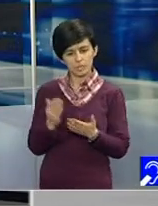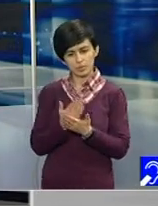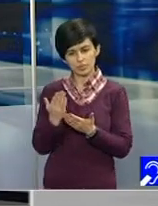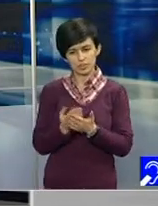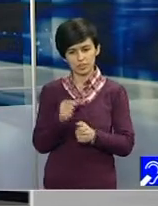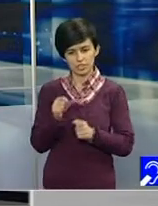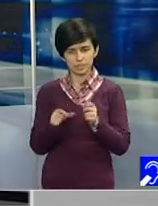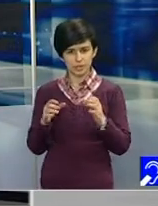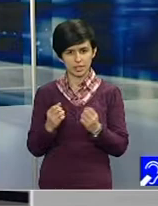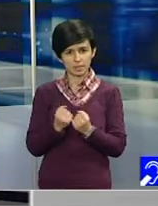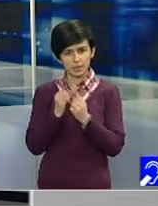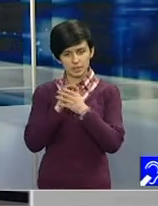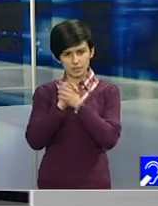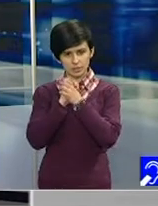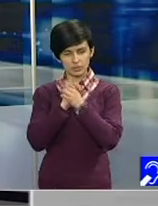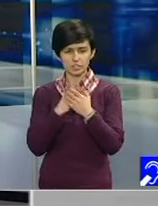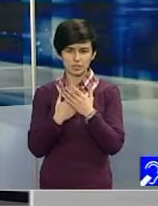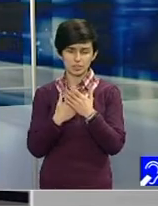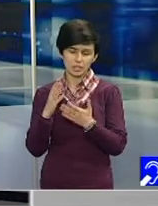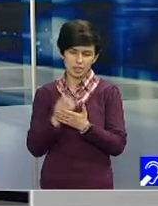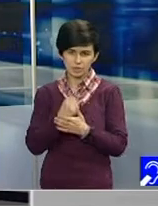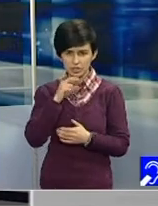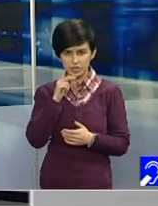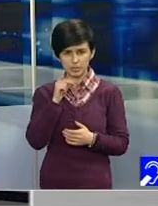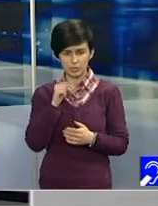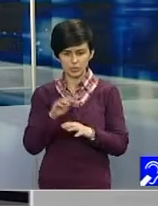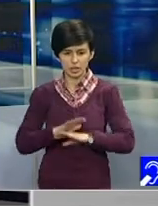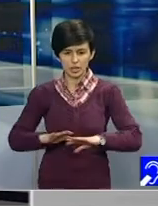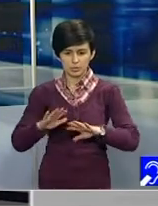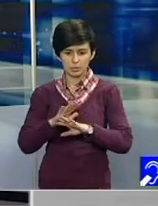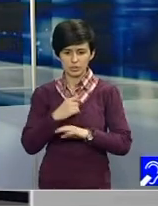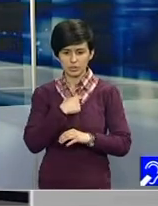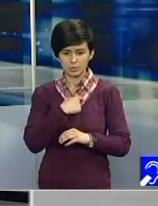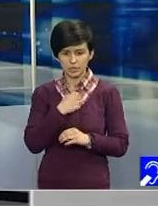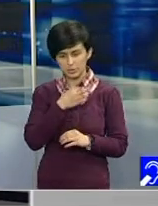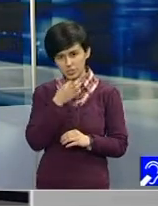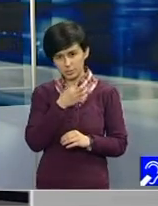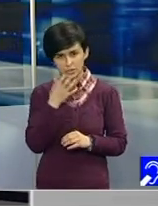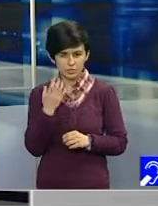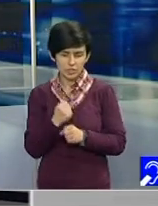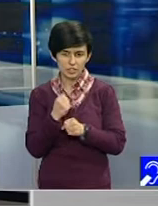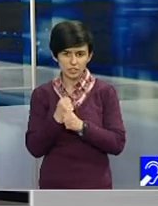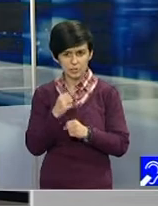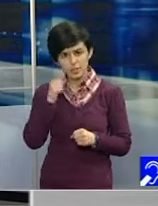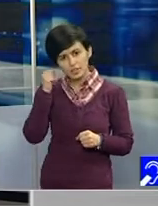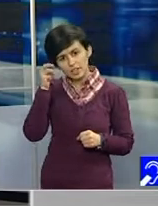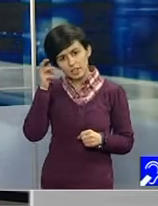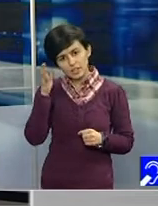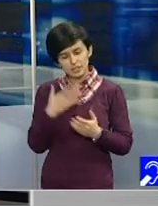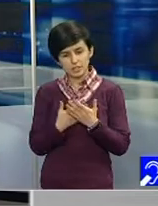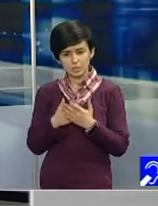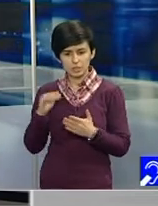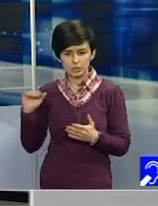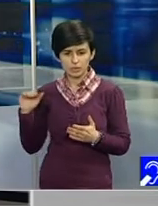reușim să vorbim cu publicul larg, acolo suntem în mijlocul comunității și le putem spune ceea ce facem noi zilnic pentru copiii care beneficiază